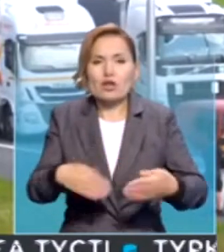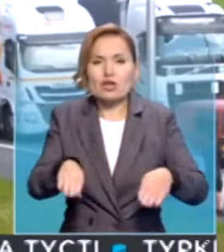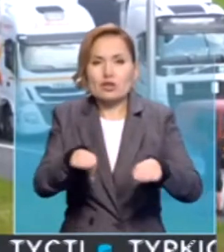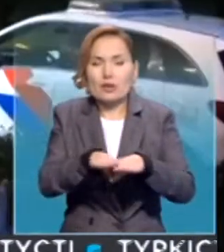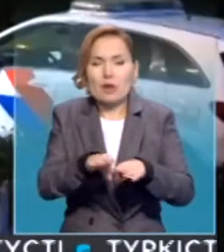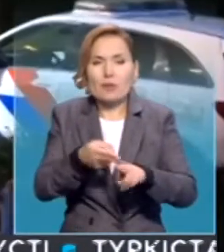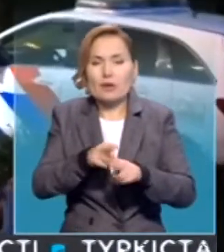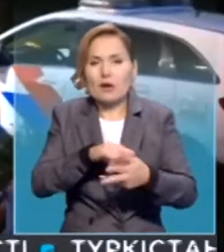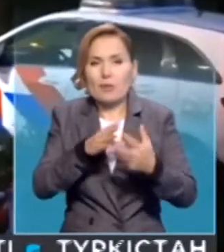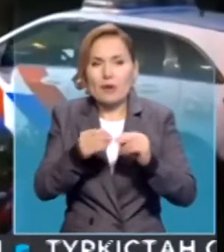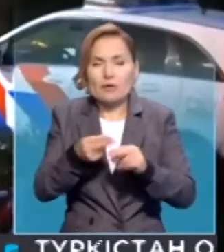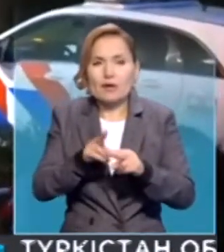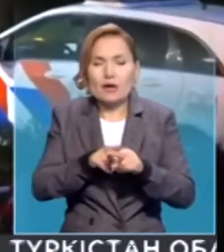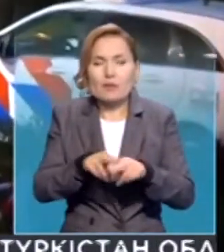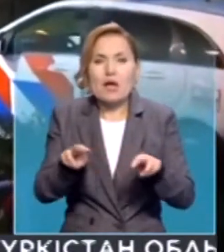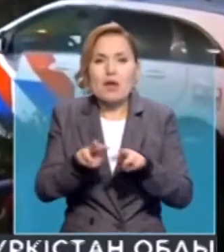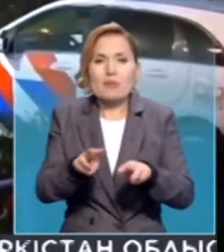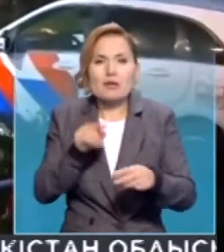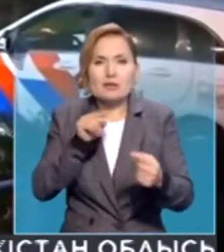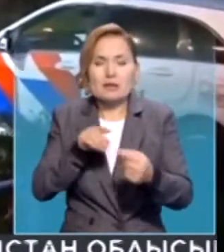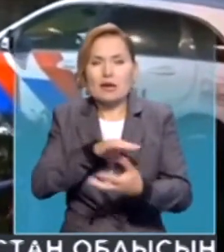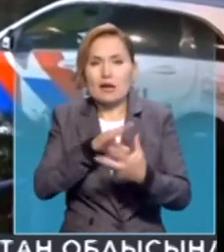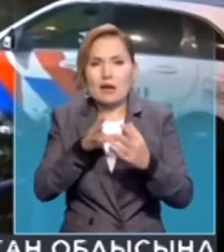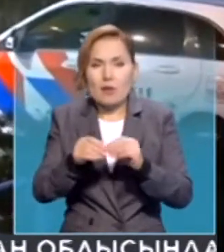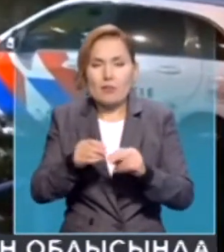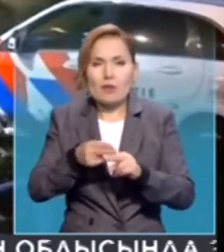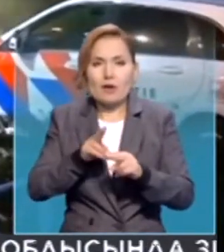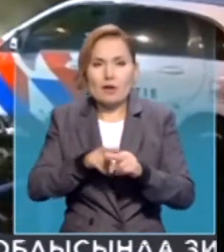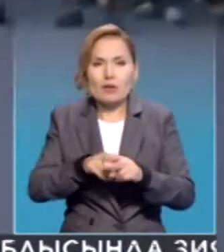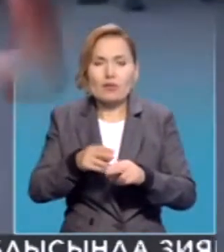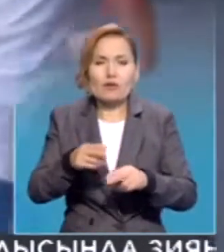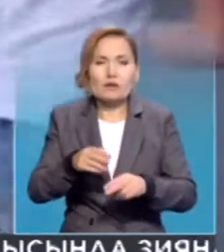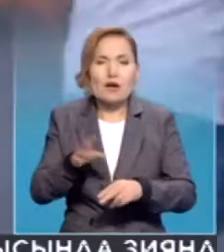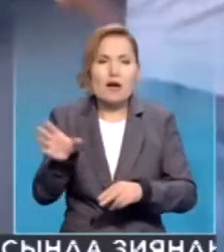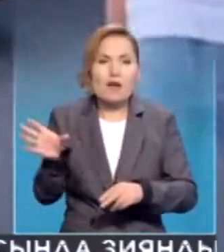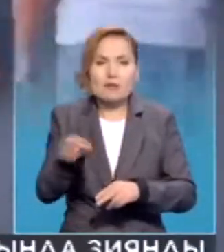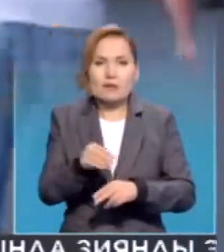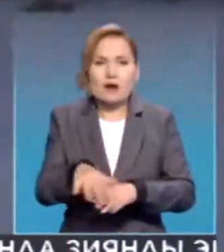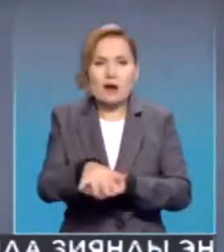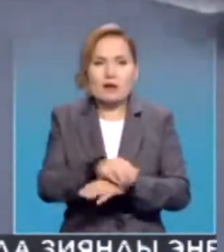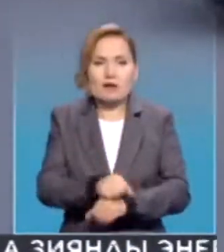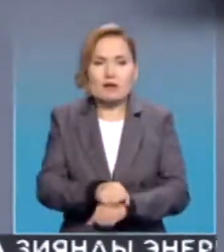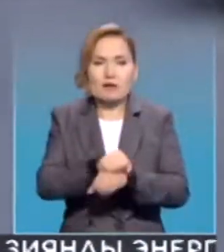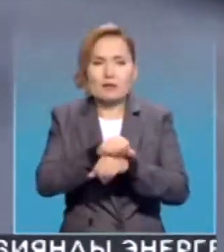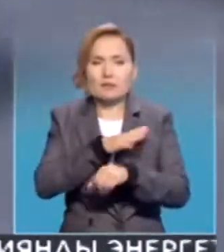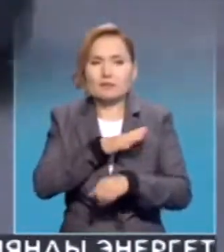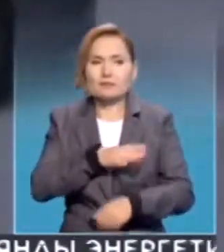және азот министріне қоқан лоқы көрсетіп, есігінің алдына тезек төңкерді.